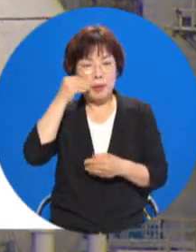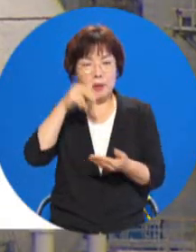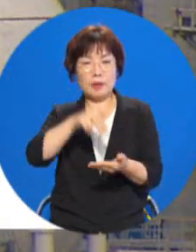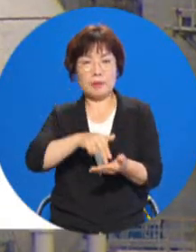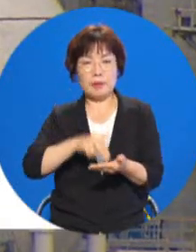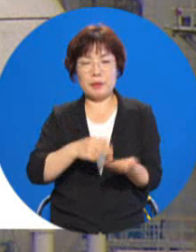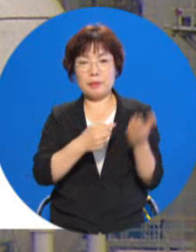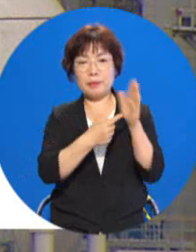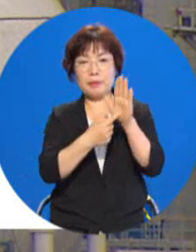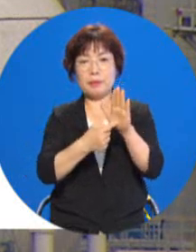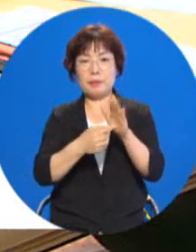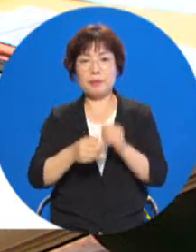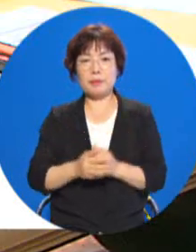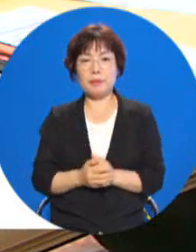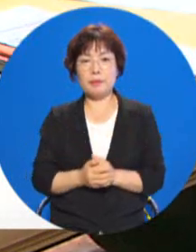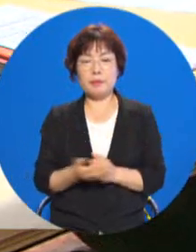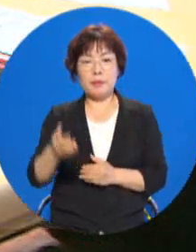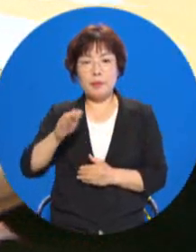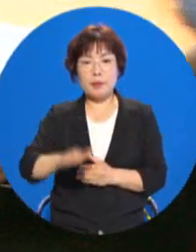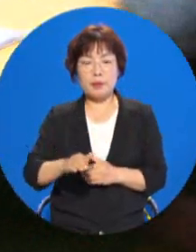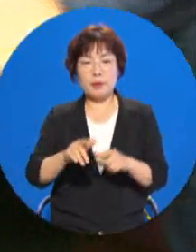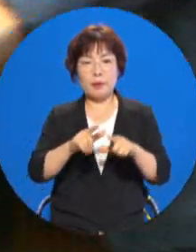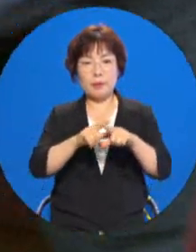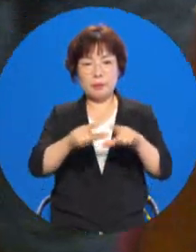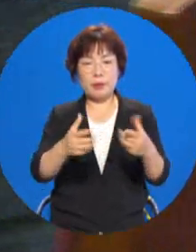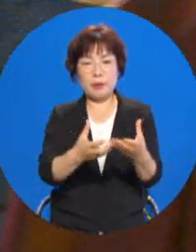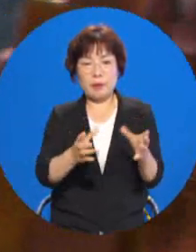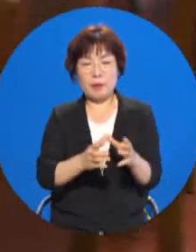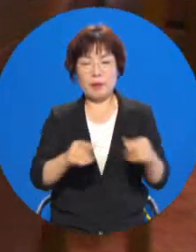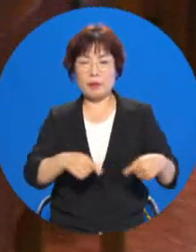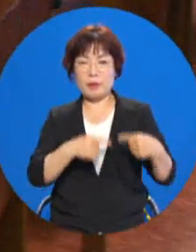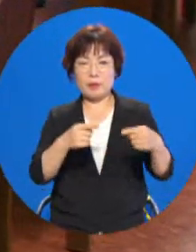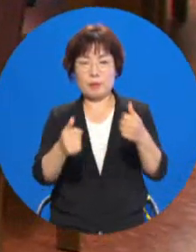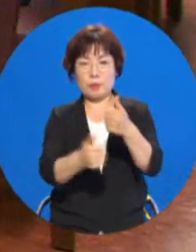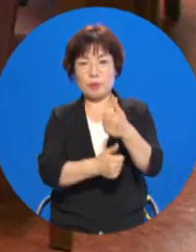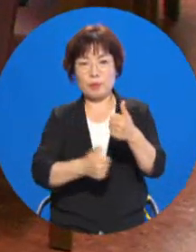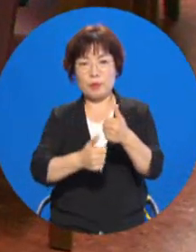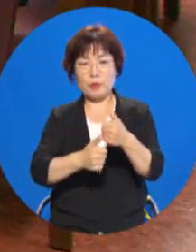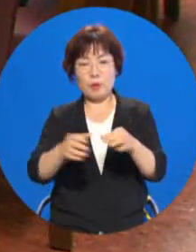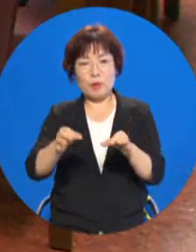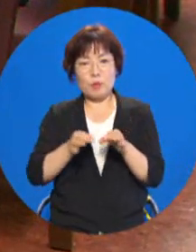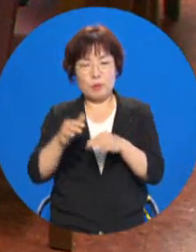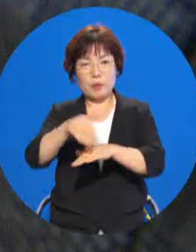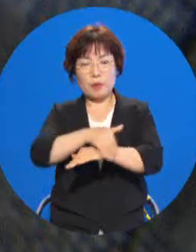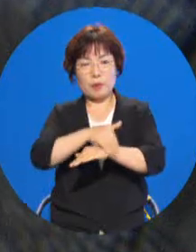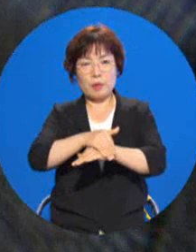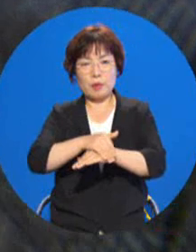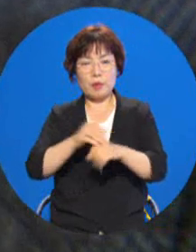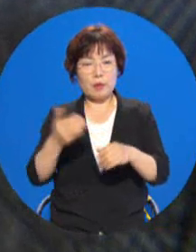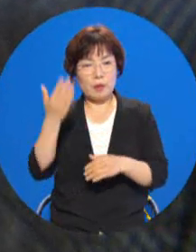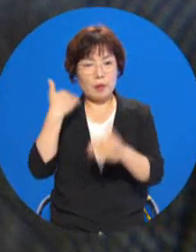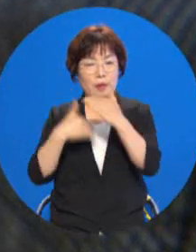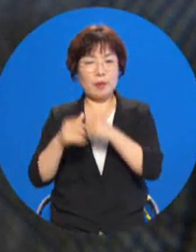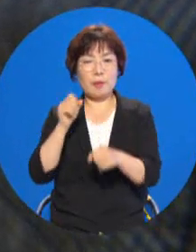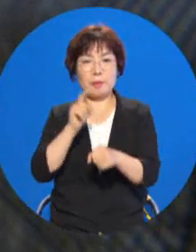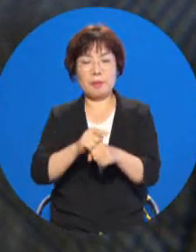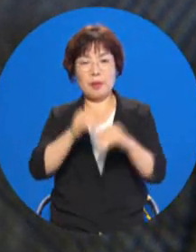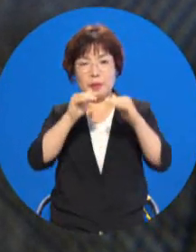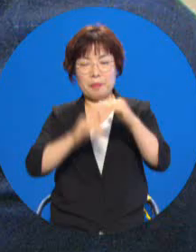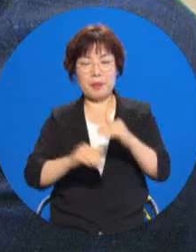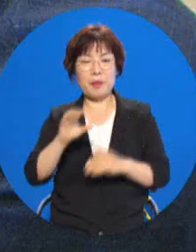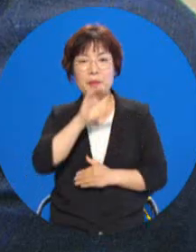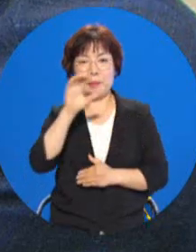입장도 밝혔습니다. 하지만 민관 협의체에 참여한 일부 위원들은 투자 계획 상당 부분이 과거에 이미 예정된